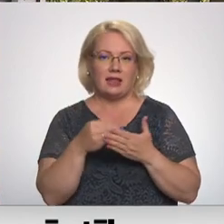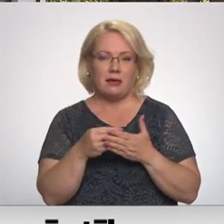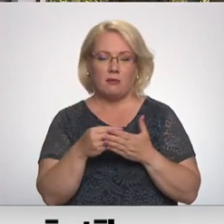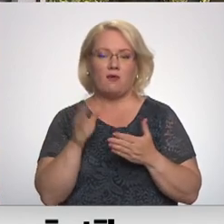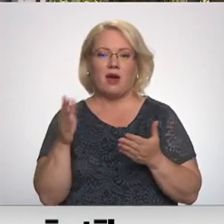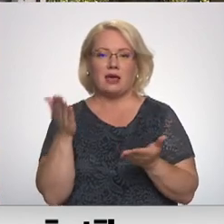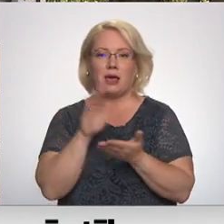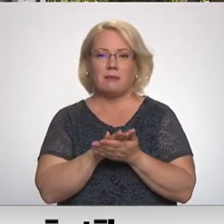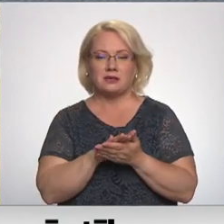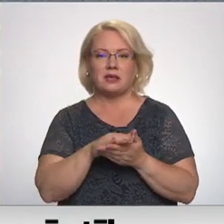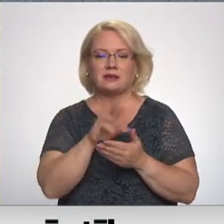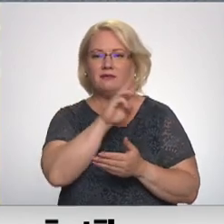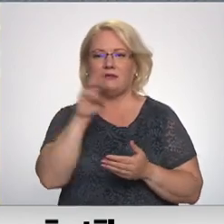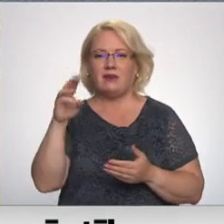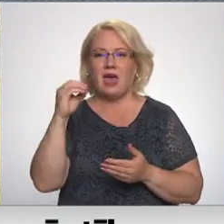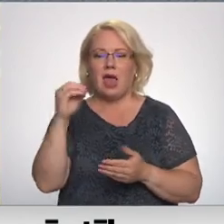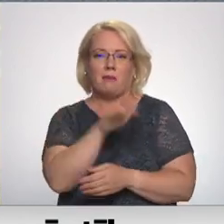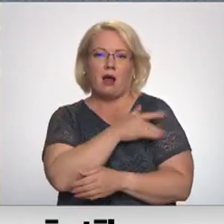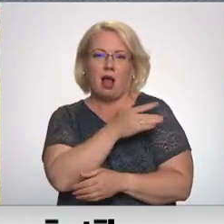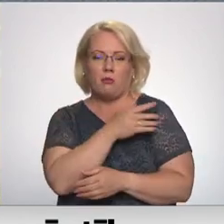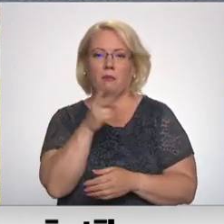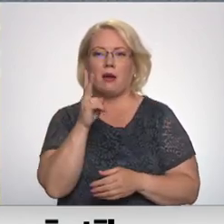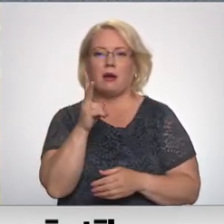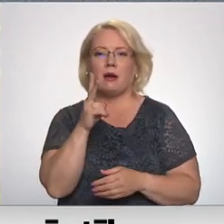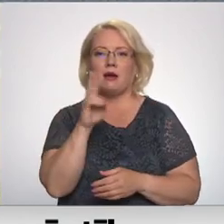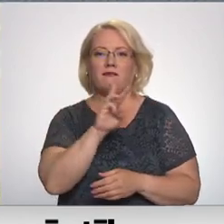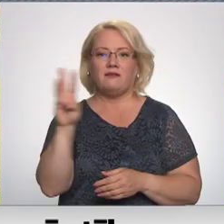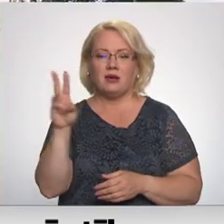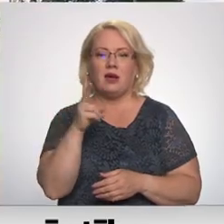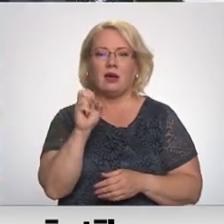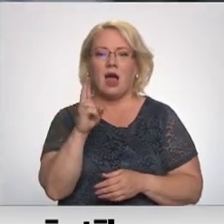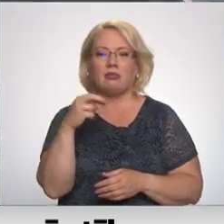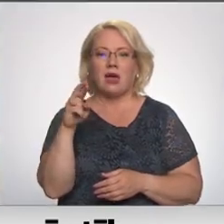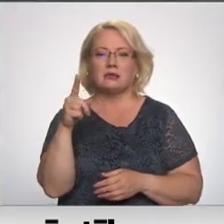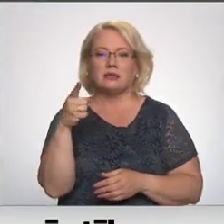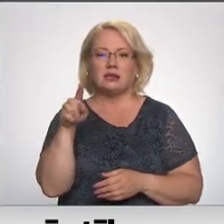iepazīties e-pakalpojumu portālā Kadastrs.lv. Ģirts Zvirbulis, Olofs Peršavics, Latvijas televīzija.